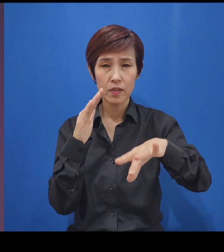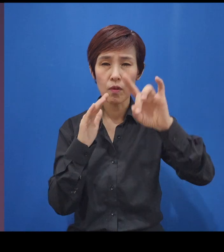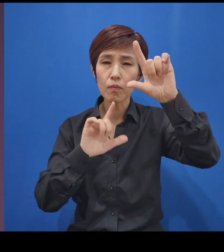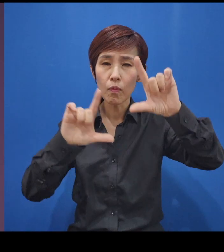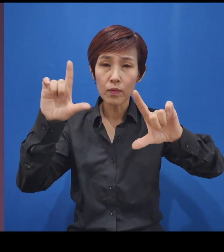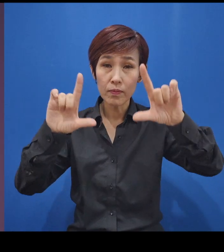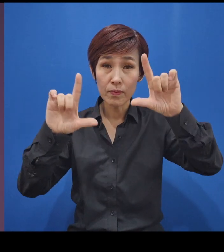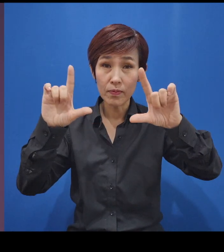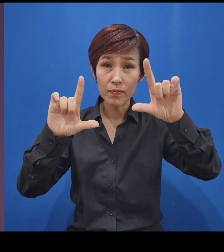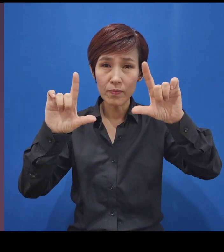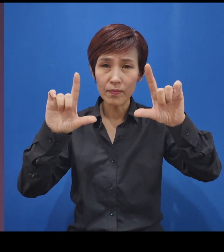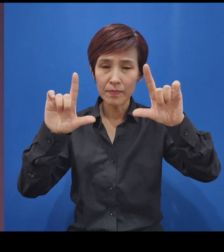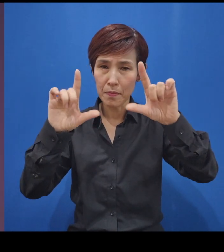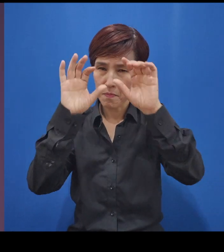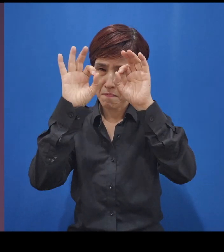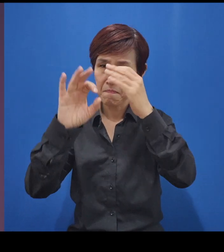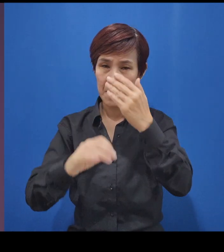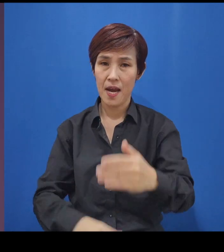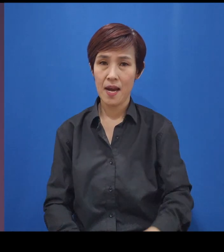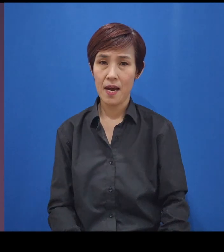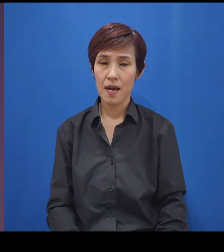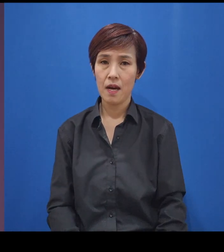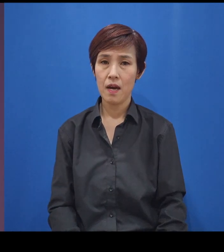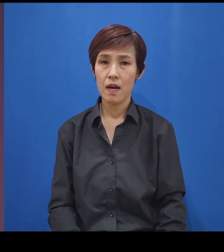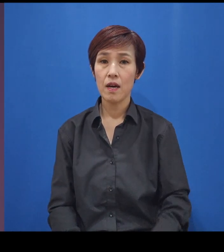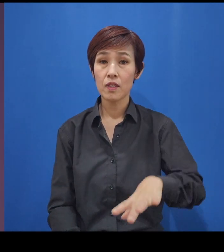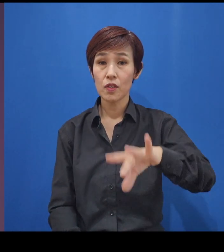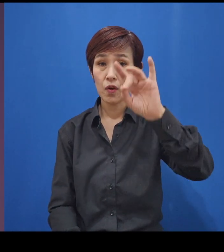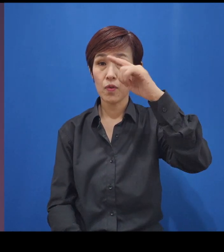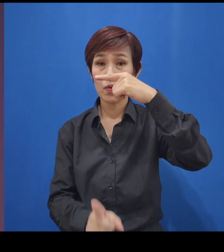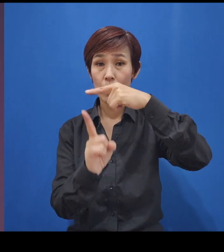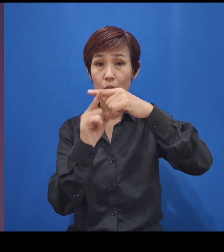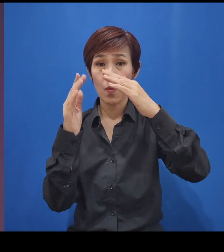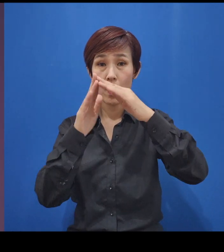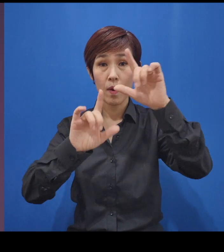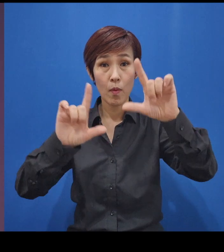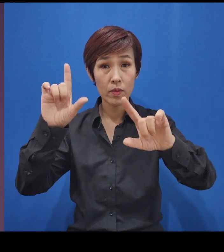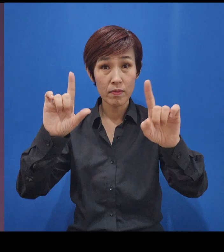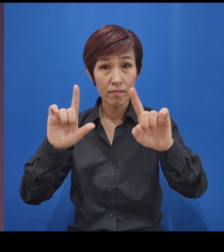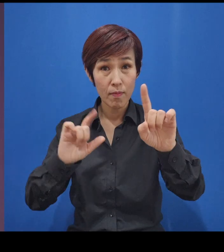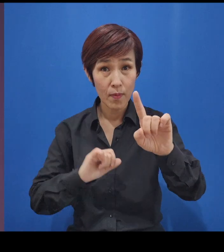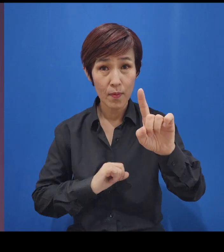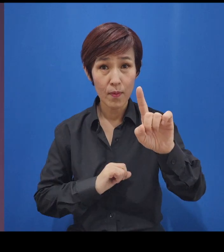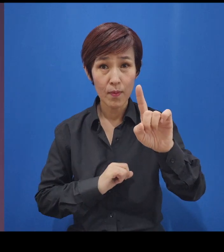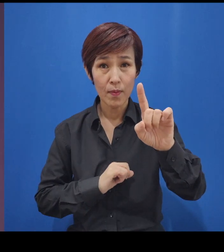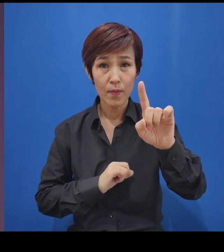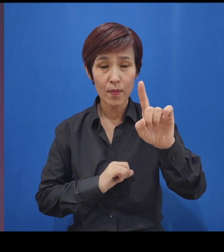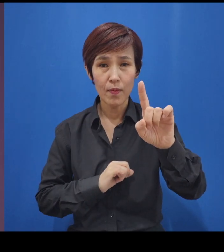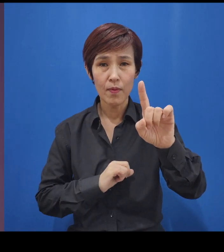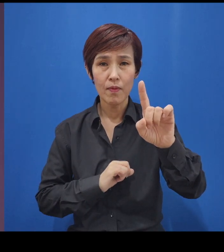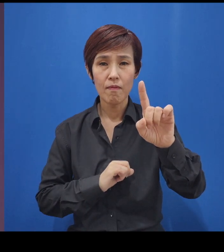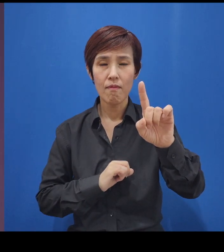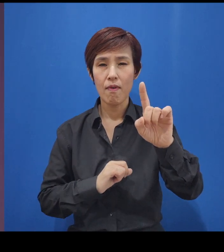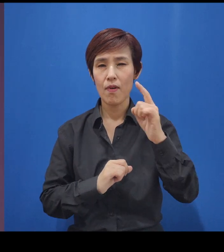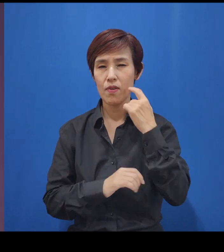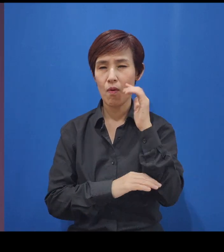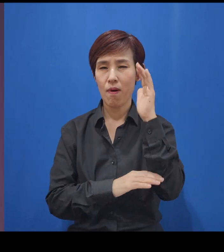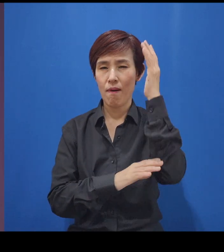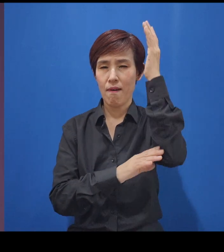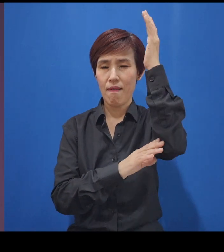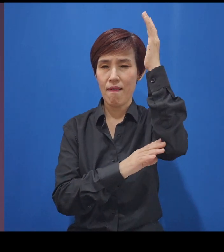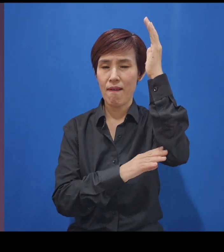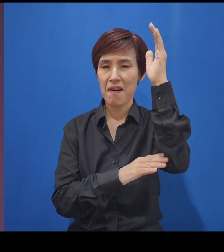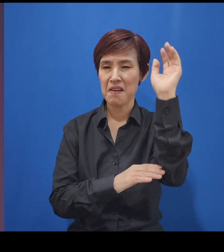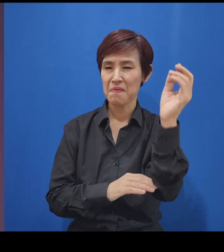모습을 가졌는지 확인할 수 있는데, 교회의 처음 모습은 우리가 생각했던 것처럼 영광스럽지